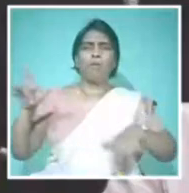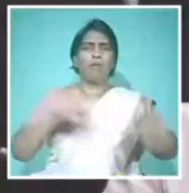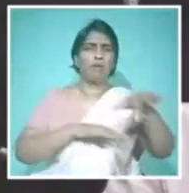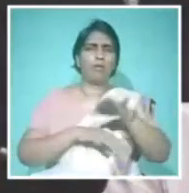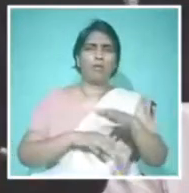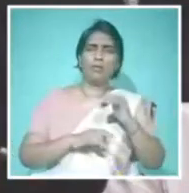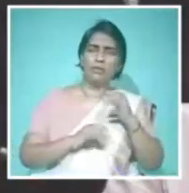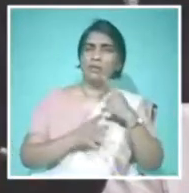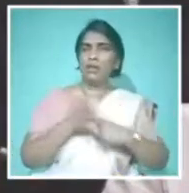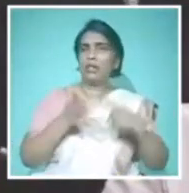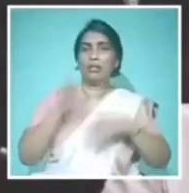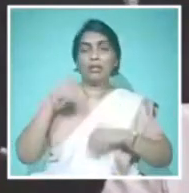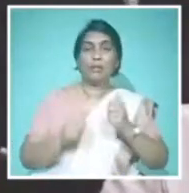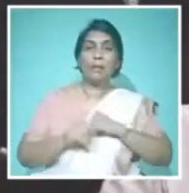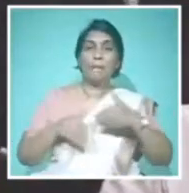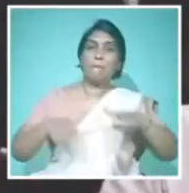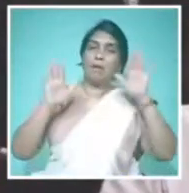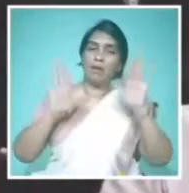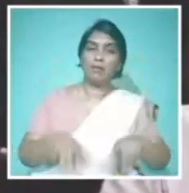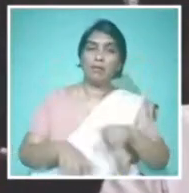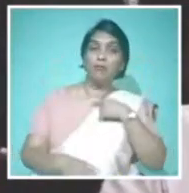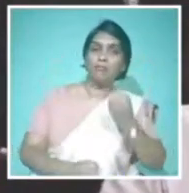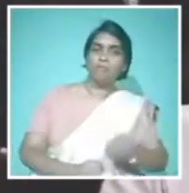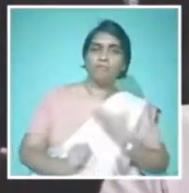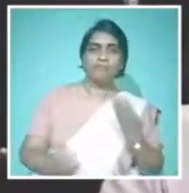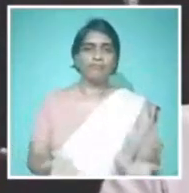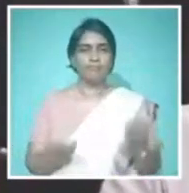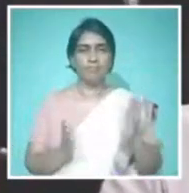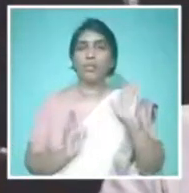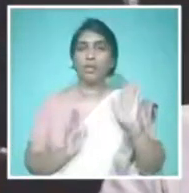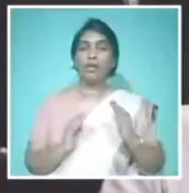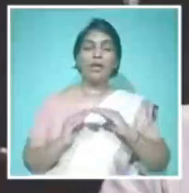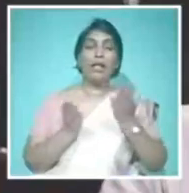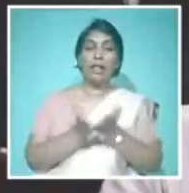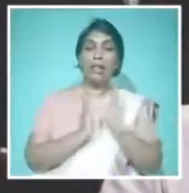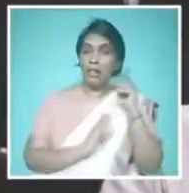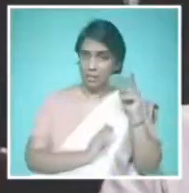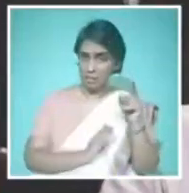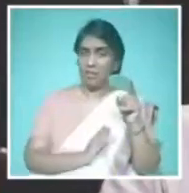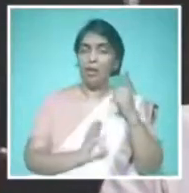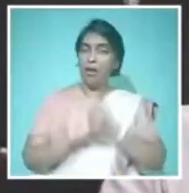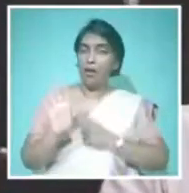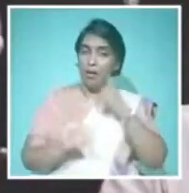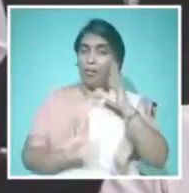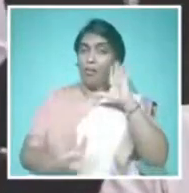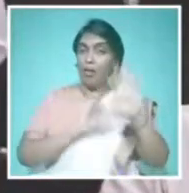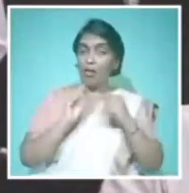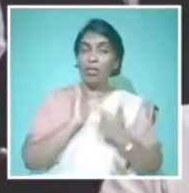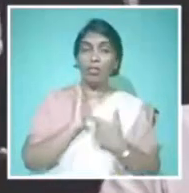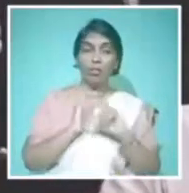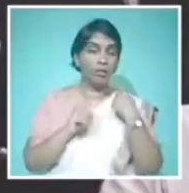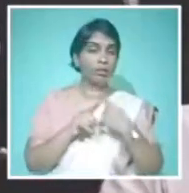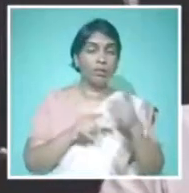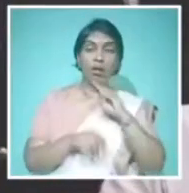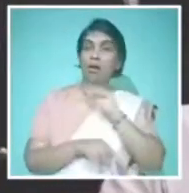samar desa panal paksa kemeti. Itu kotre, tama ilai ratkaranne puluang. Ada, allah pun India we. Warshika turutur takshane mitarak,